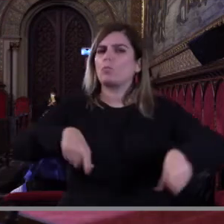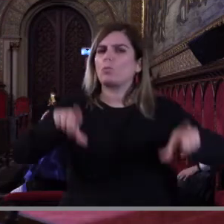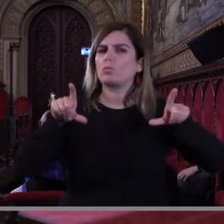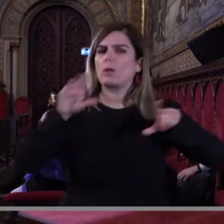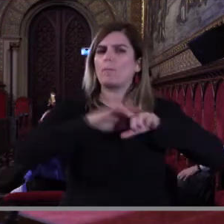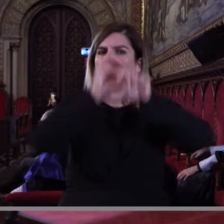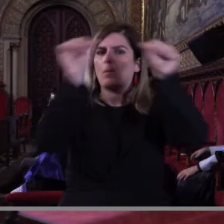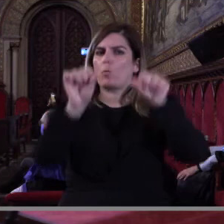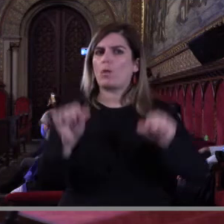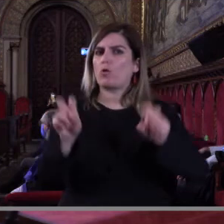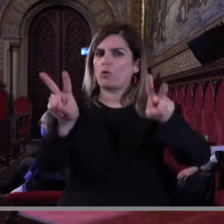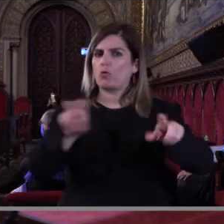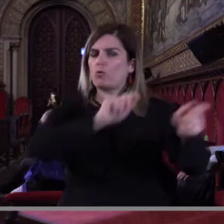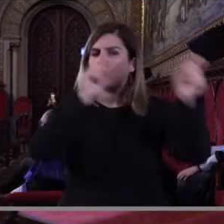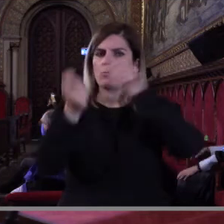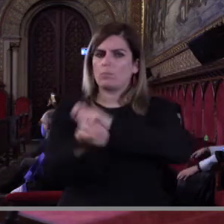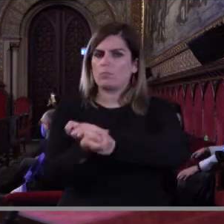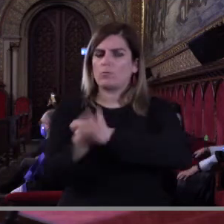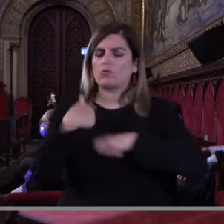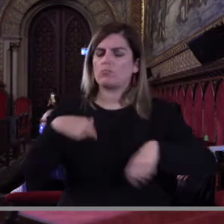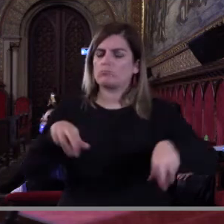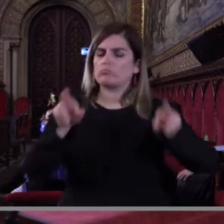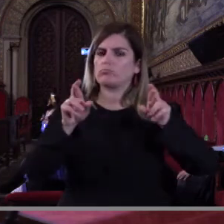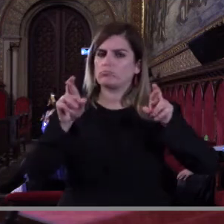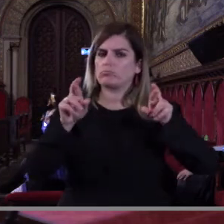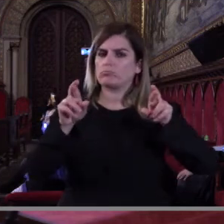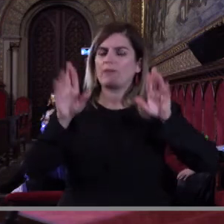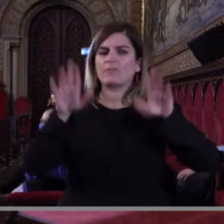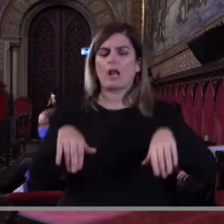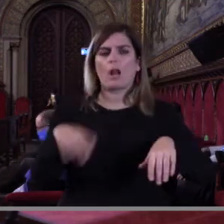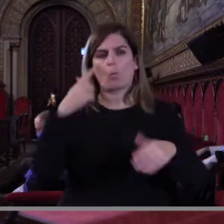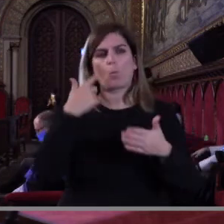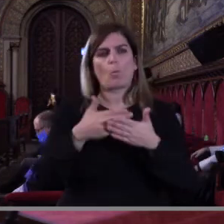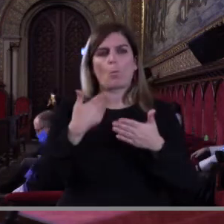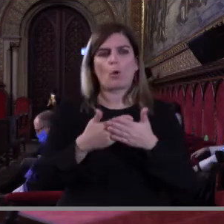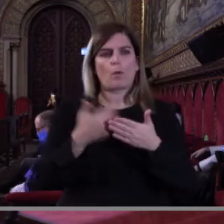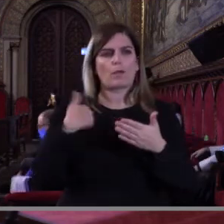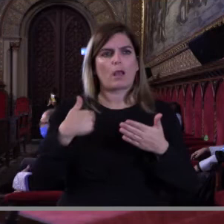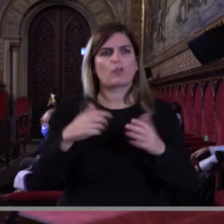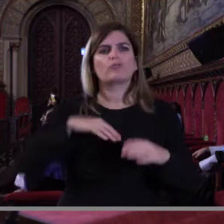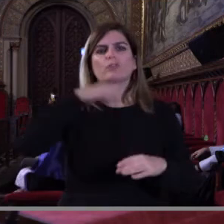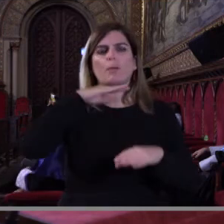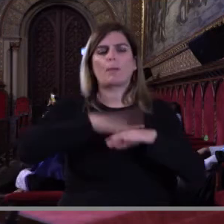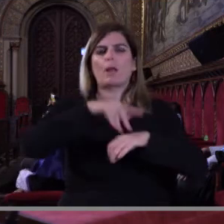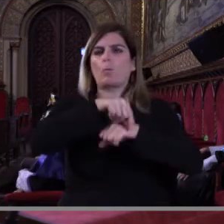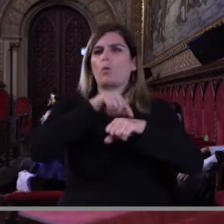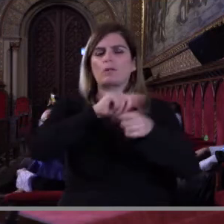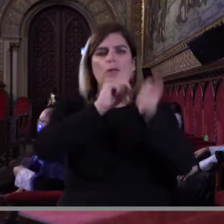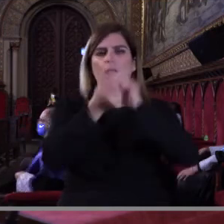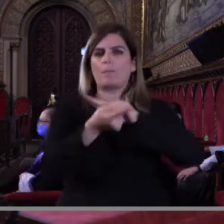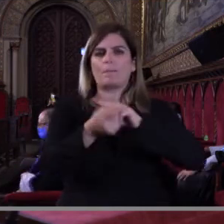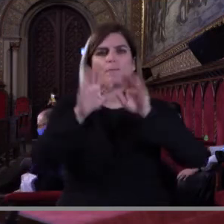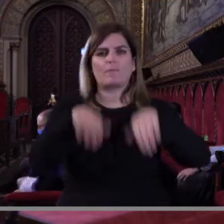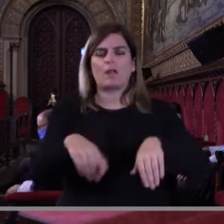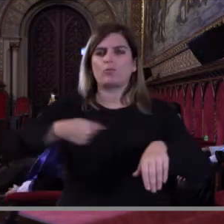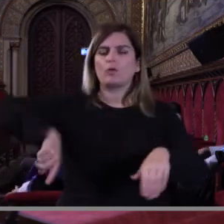model. Espero que l'evidència s'imposi col·lectivament i políticament i que, en conseqüència, no calgui